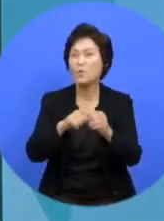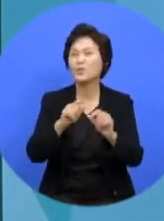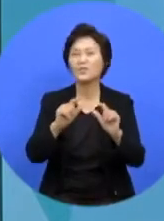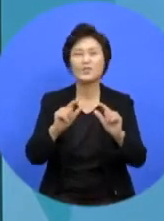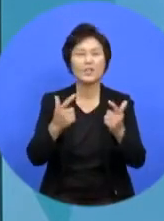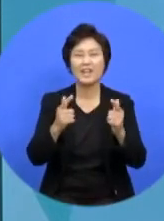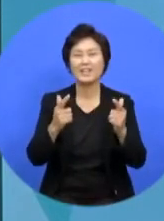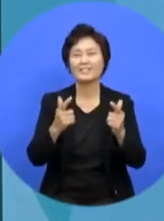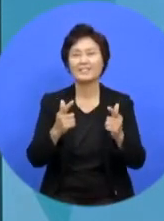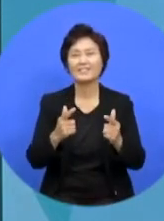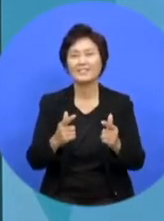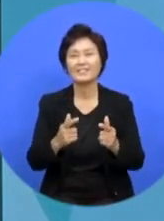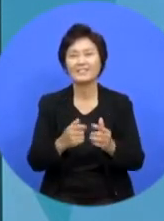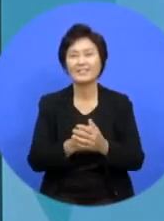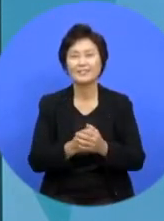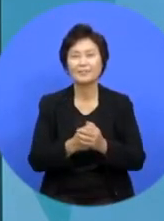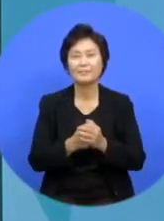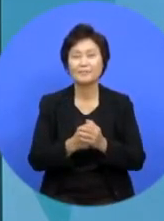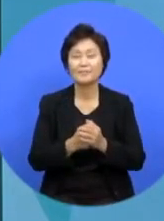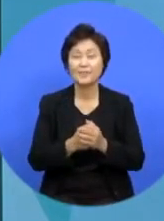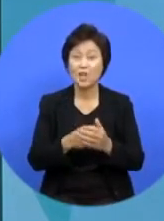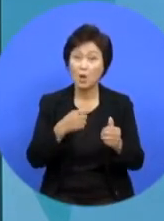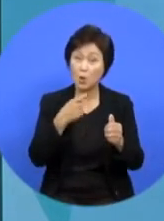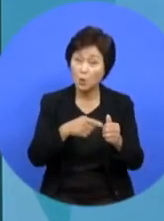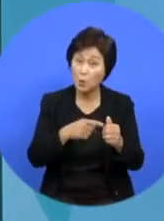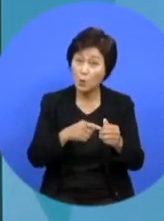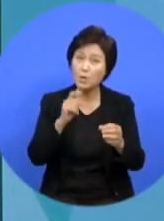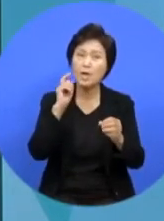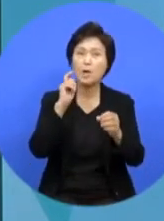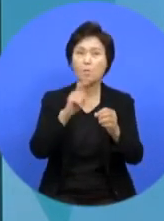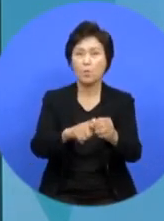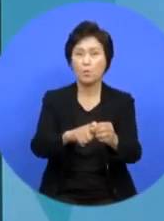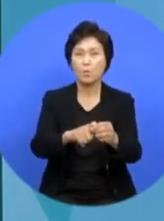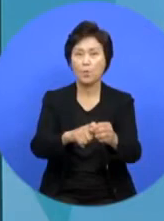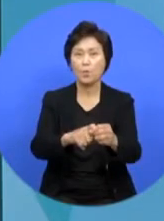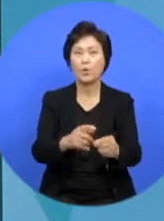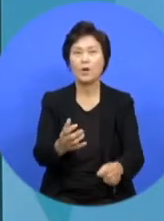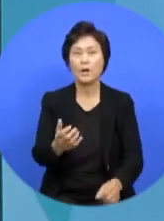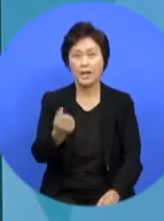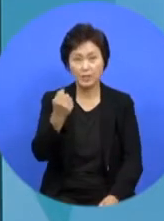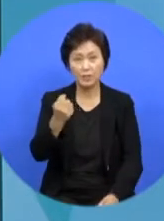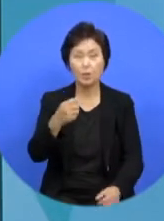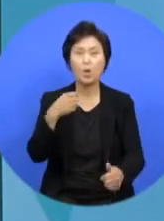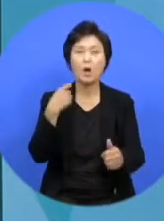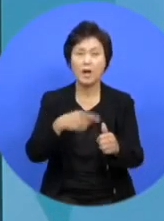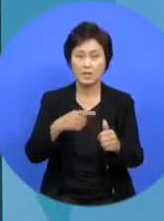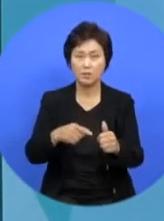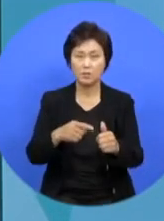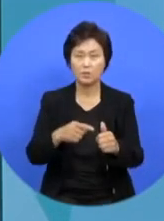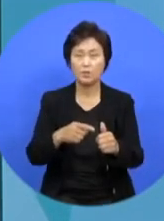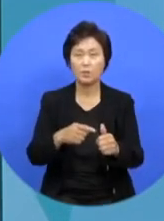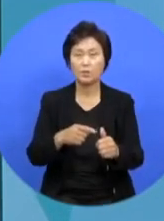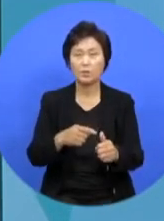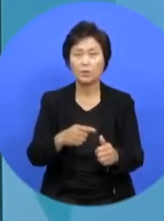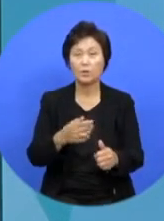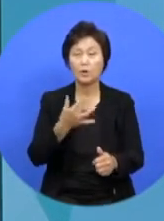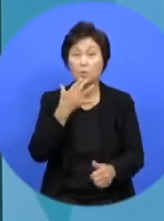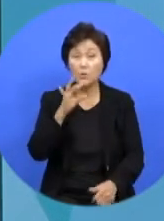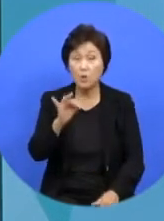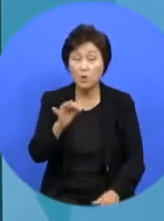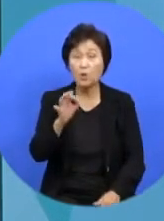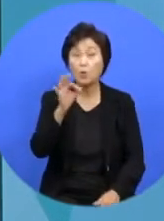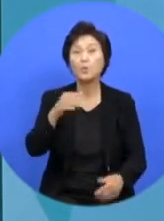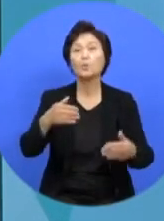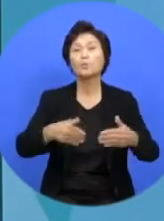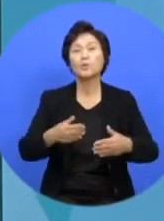학부모님들도 아십니다. 이런 교육의 목표를 두고 가는 거지 물론 물질이 필요하지만 그건 부수적이다. 네.